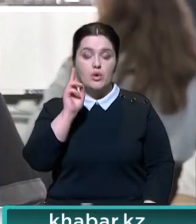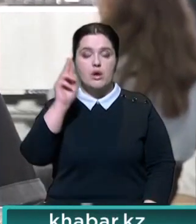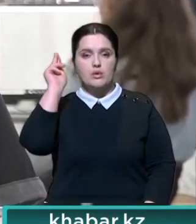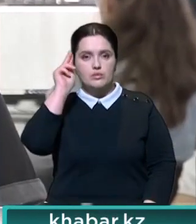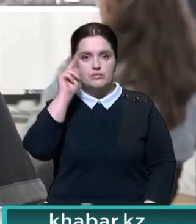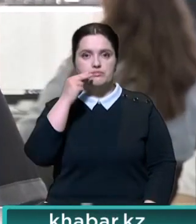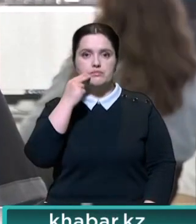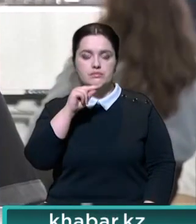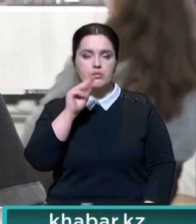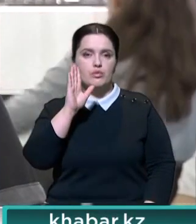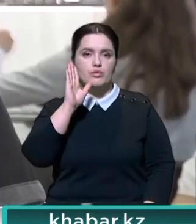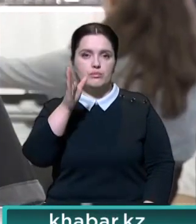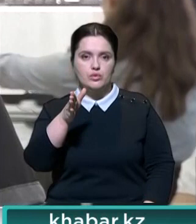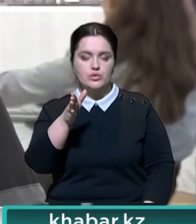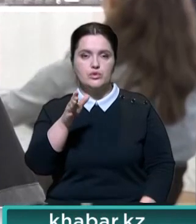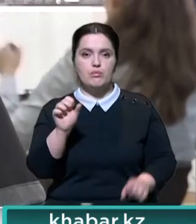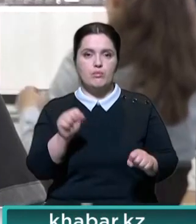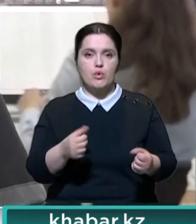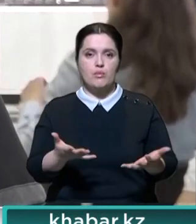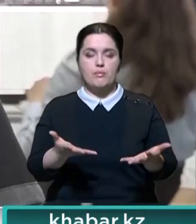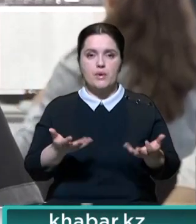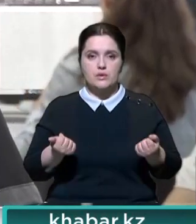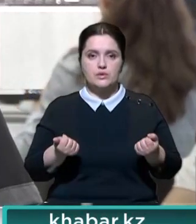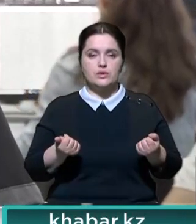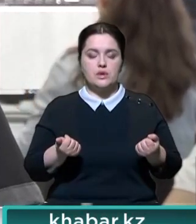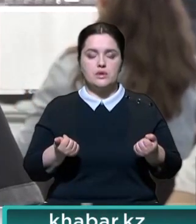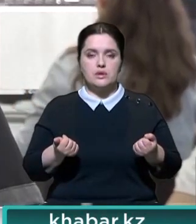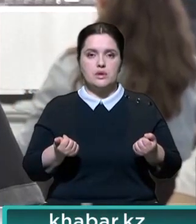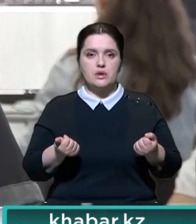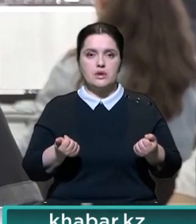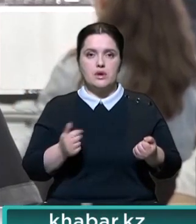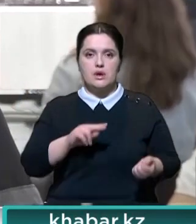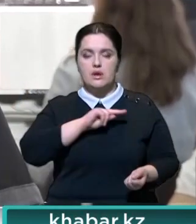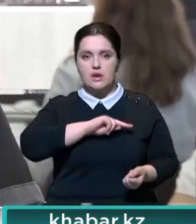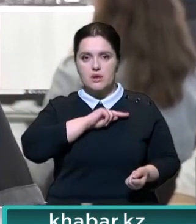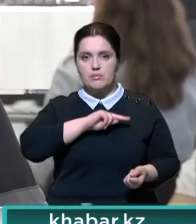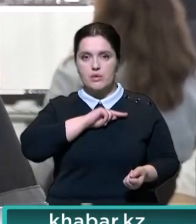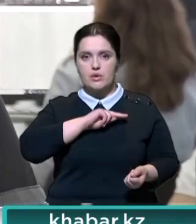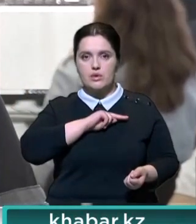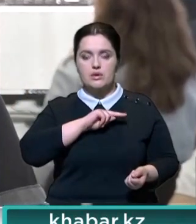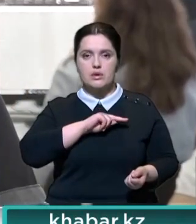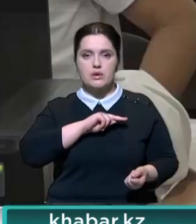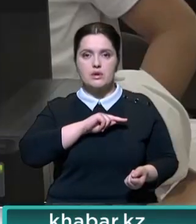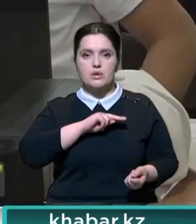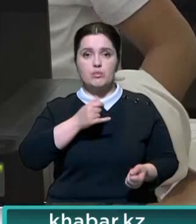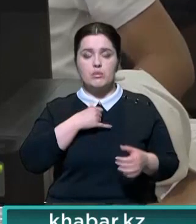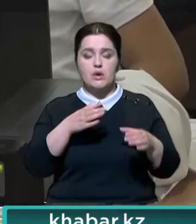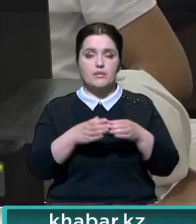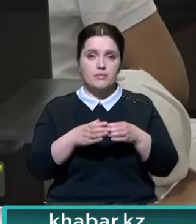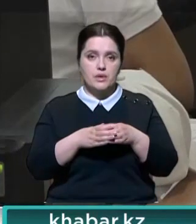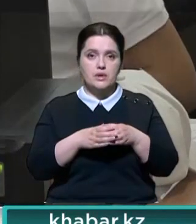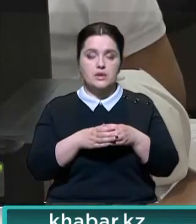будущем могут получить работу в данной сфере, в том числе и у меня в компании или в любой дизайнерской